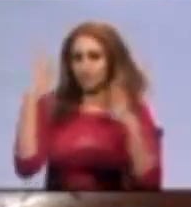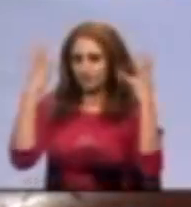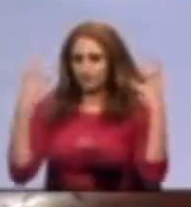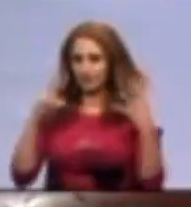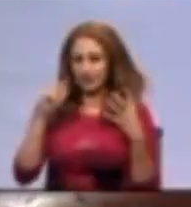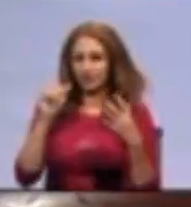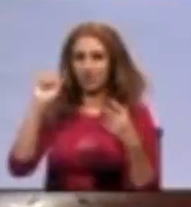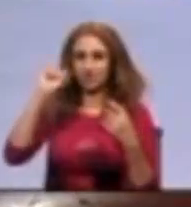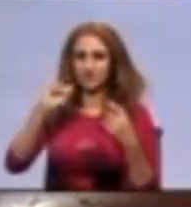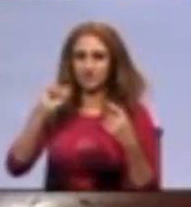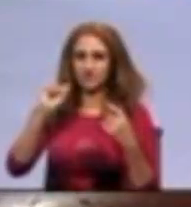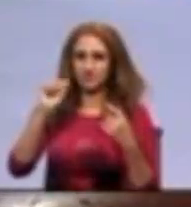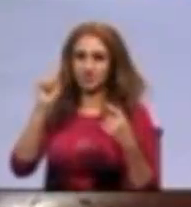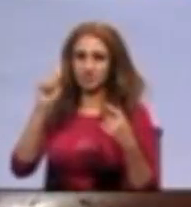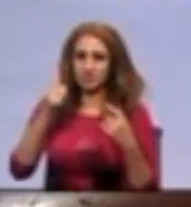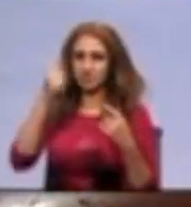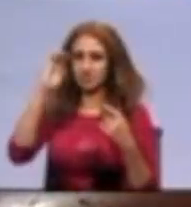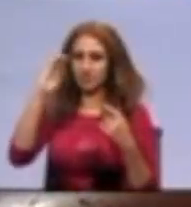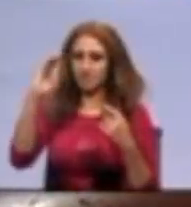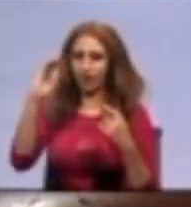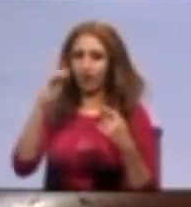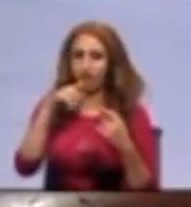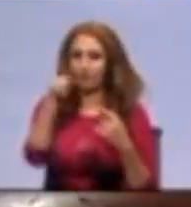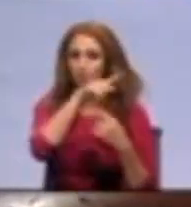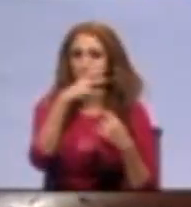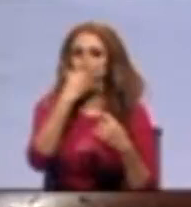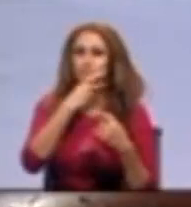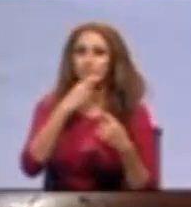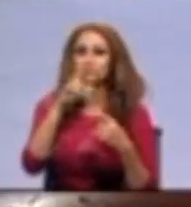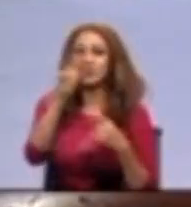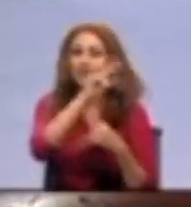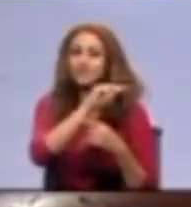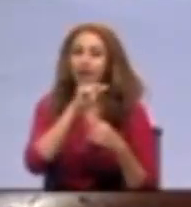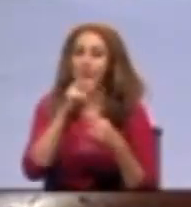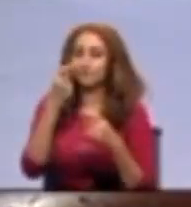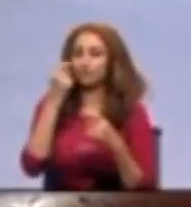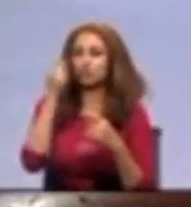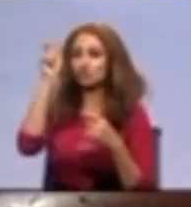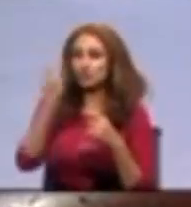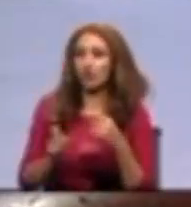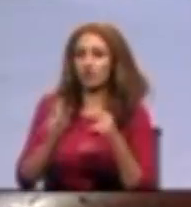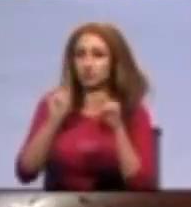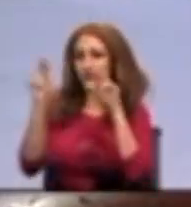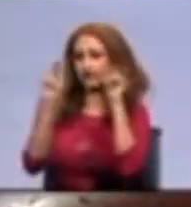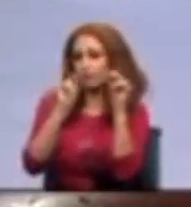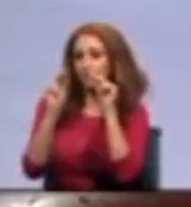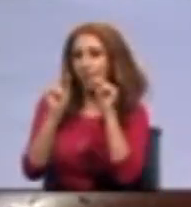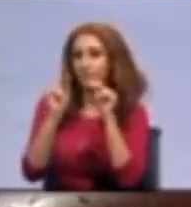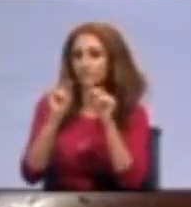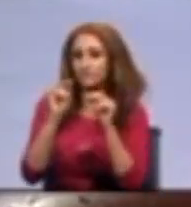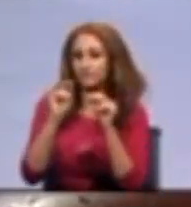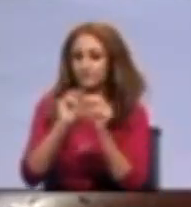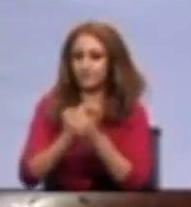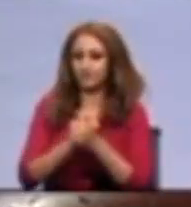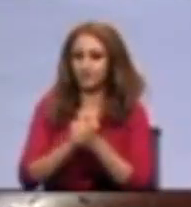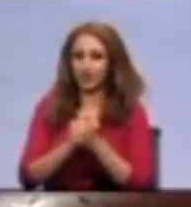بتقول هي انه انا بشبهها كتير في ايه؟ بنفسيتي، بكاركتيري، بالطريقة اللي بتعامل فيها